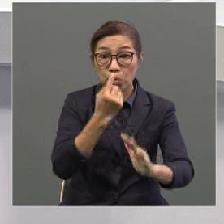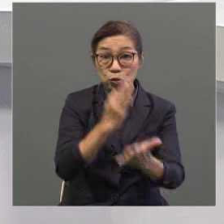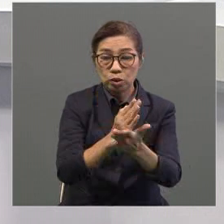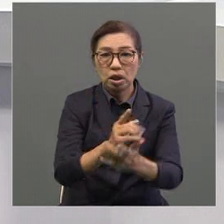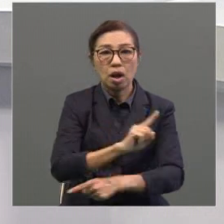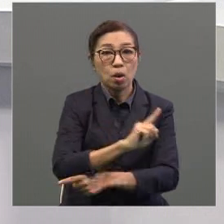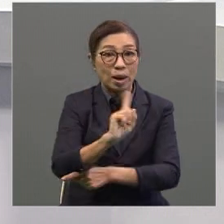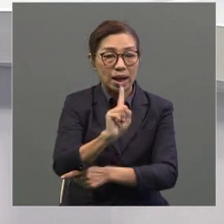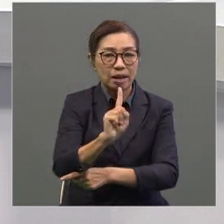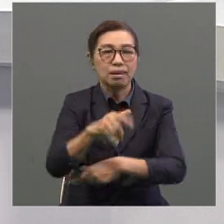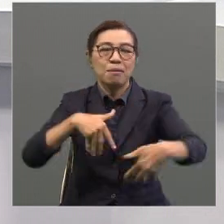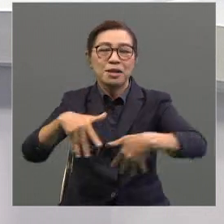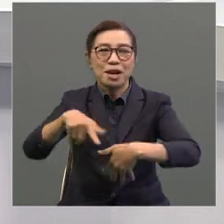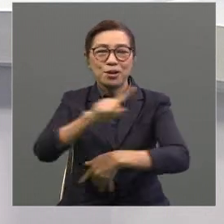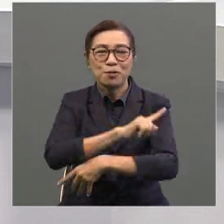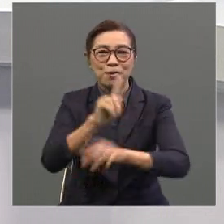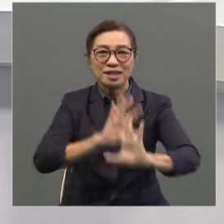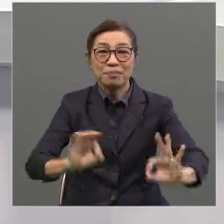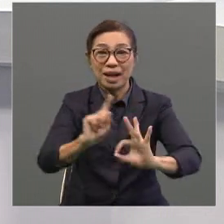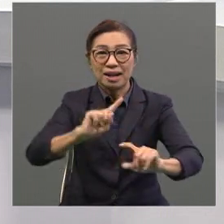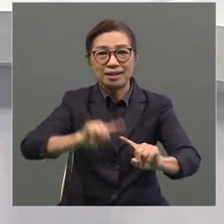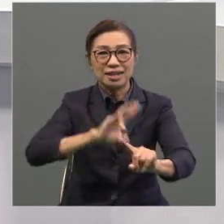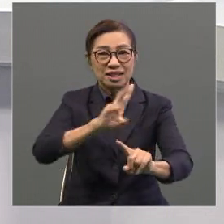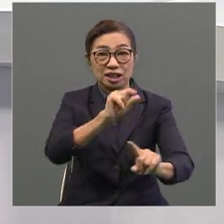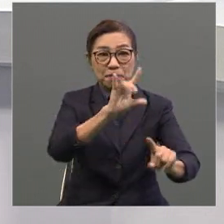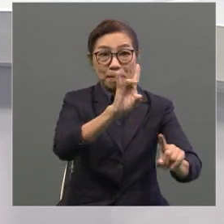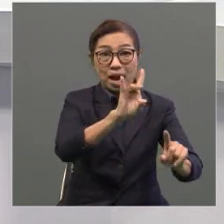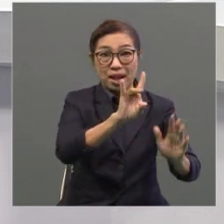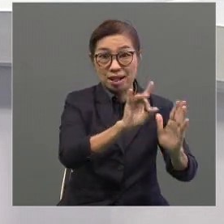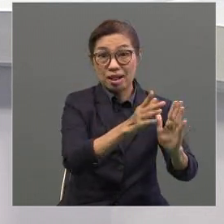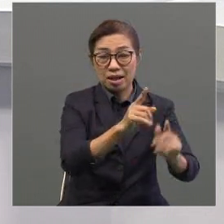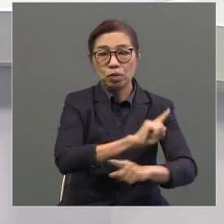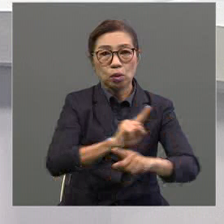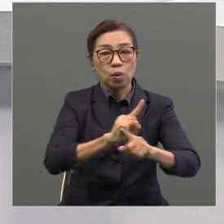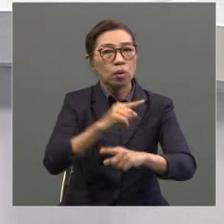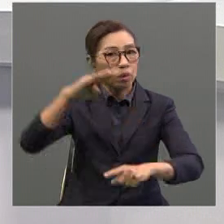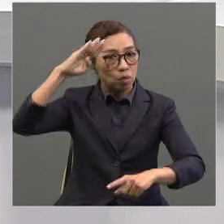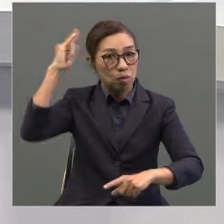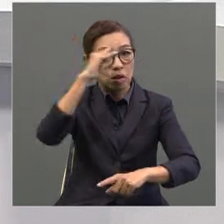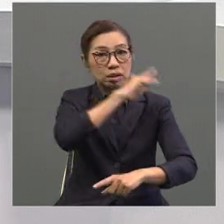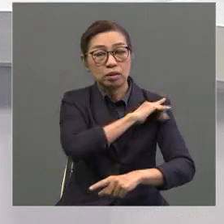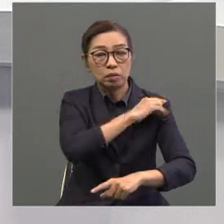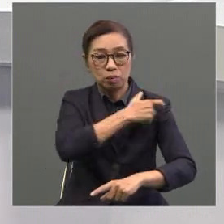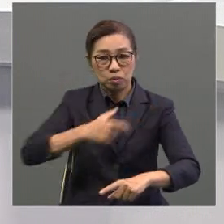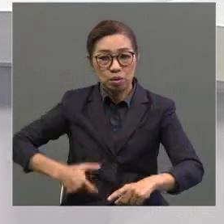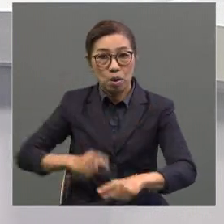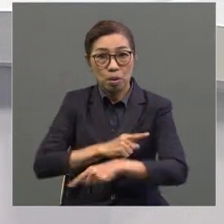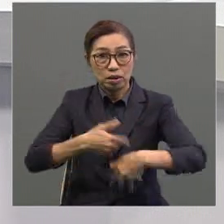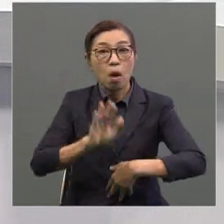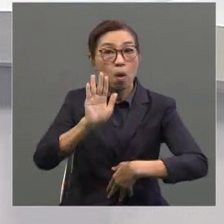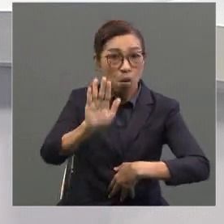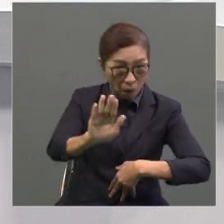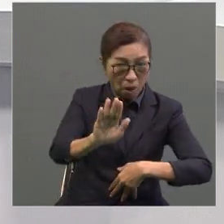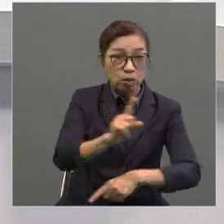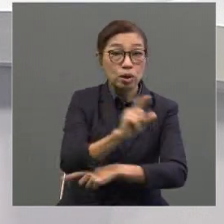มหามงคลของปวงชนชาวไทยคือ 28กรกฎาคมวันเฉลิมพระชนมพรรษาวันศุกร์นี้แล้วก็ยาวต่อเนื่อง